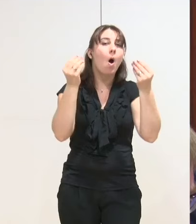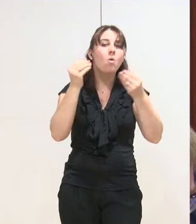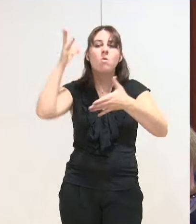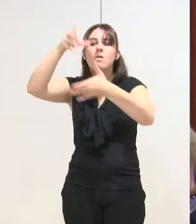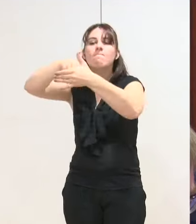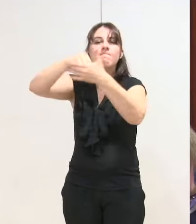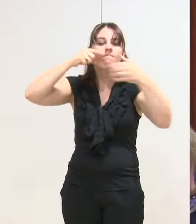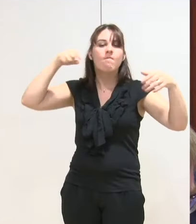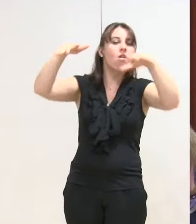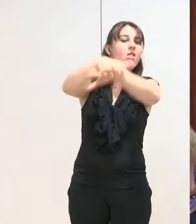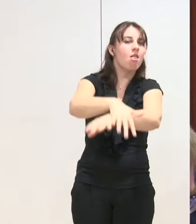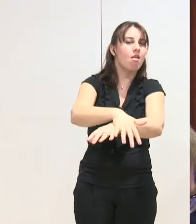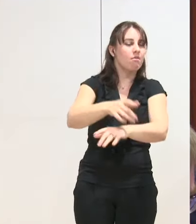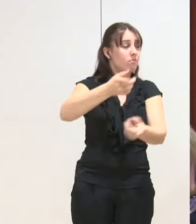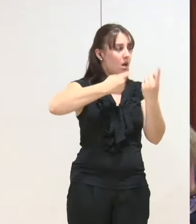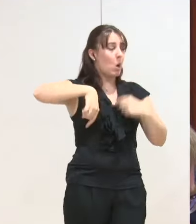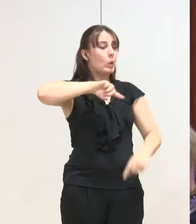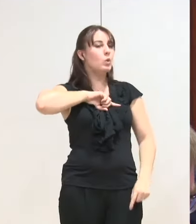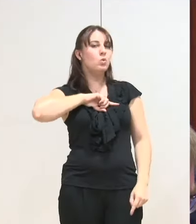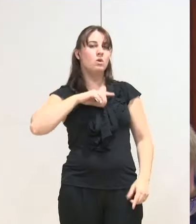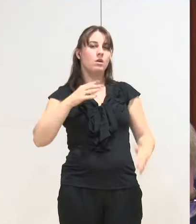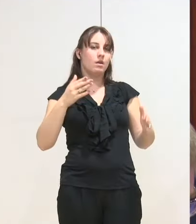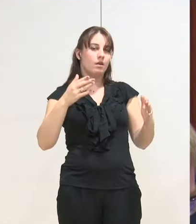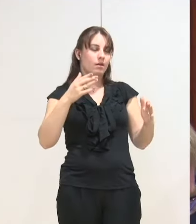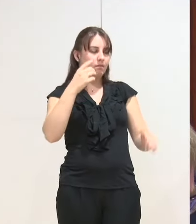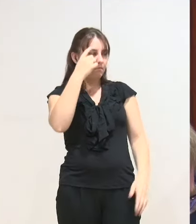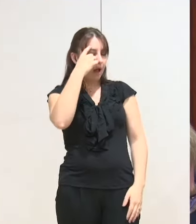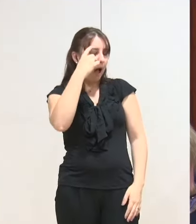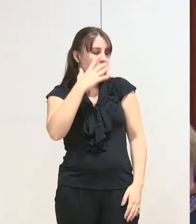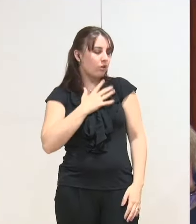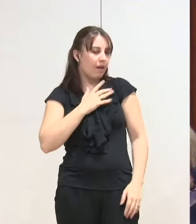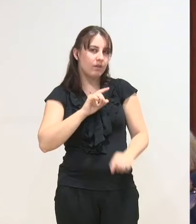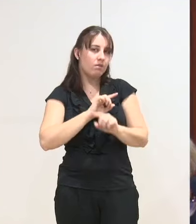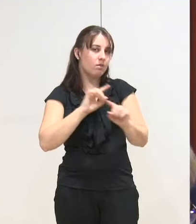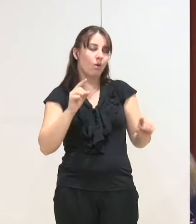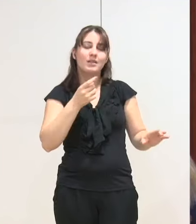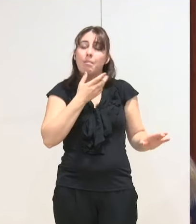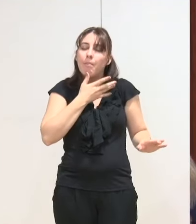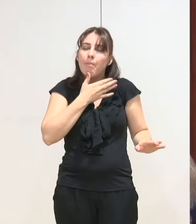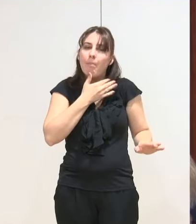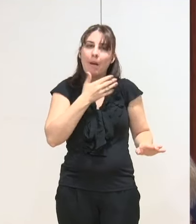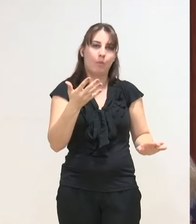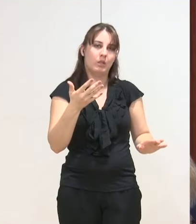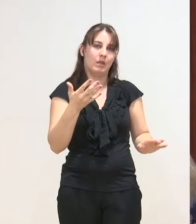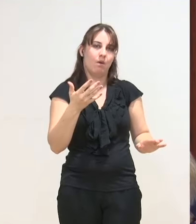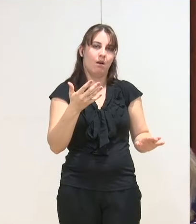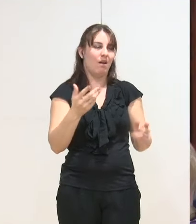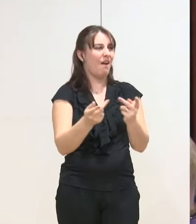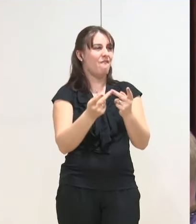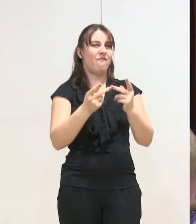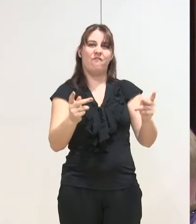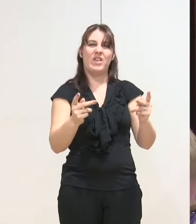mais pour ce qui nous concerne nous ne pensons pas réaliste de voir à quel point cette ville a